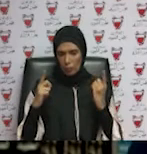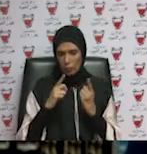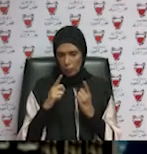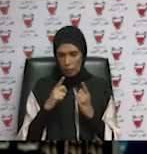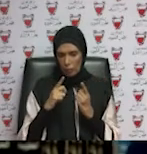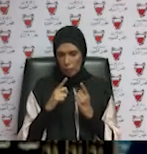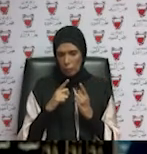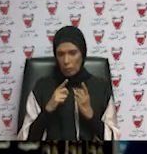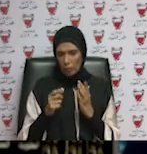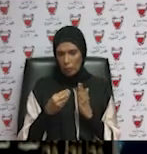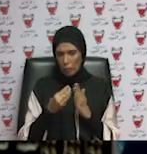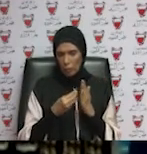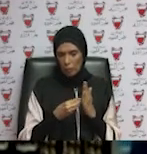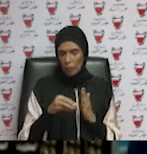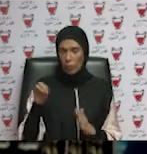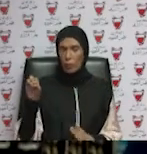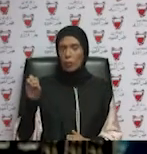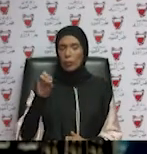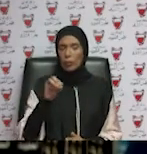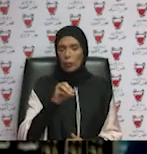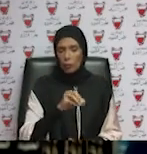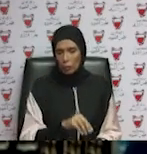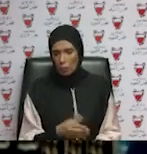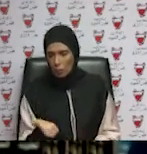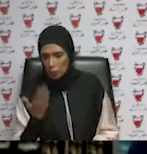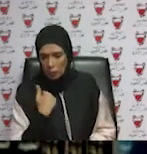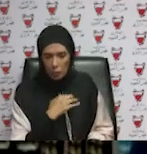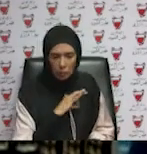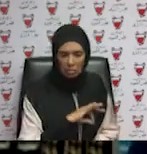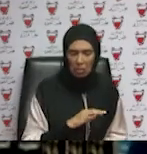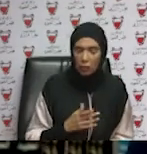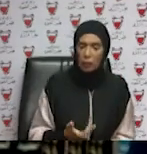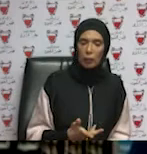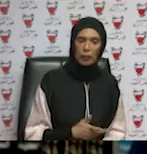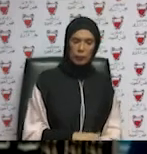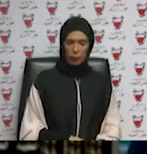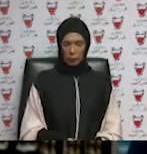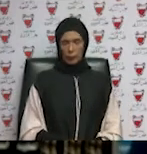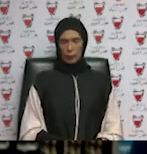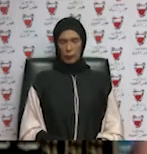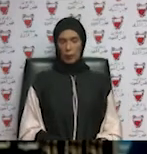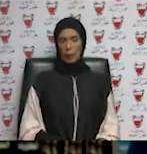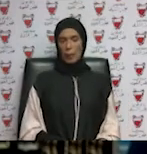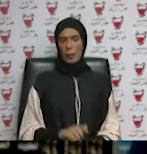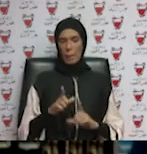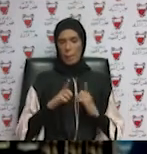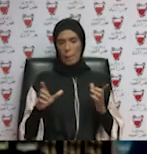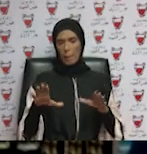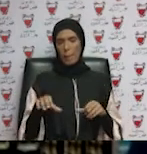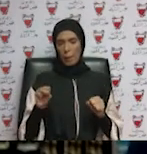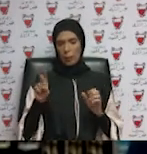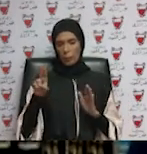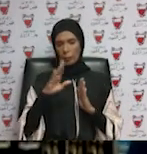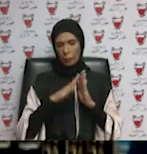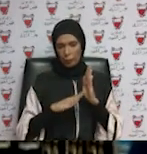وتضمين ملاحظات هو أمر جيد أكيد، ولكن ما هي الفائدة العملية على أرض الواقع منه؟ اللجنة انتهت في تقريرها،